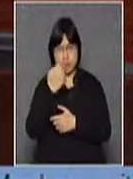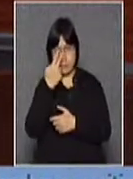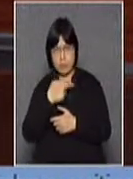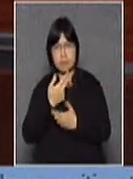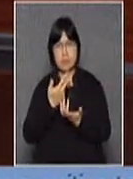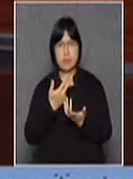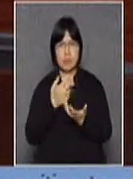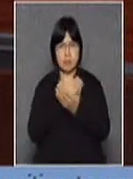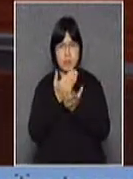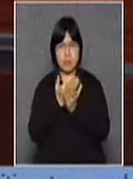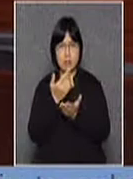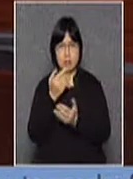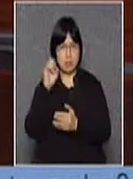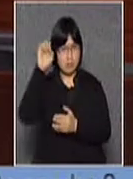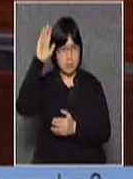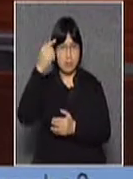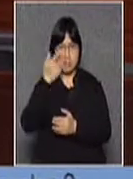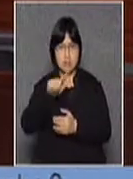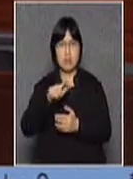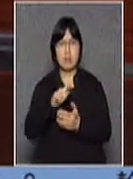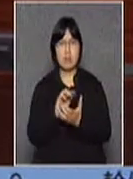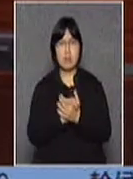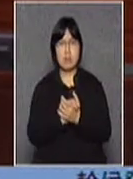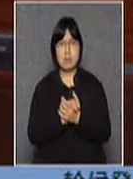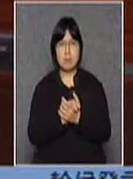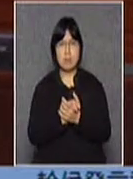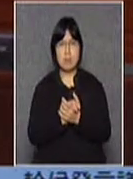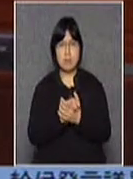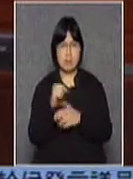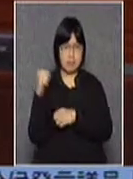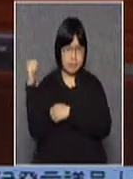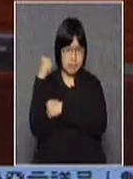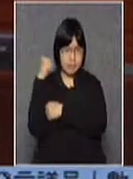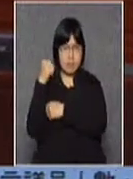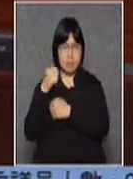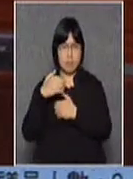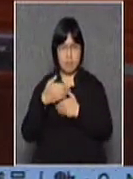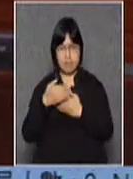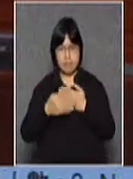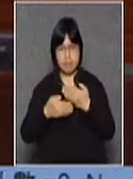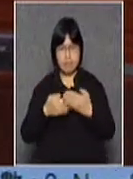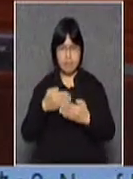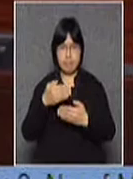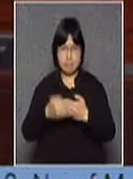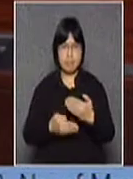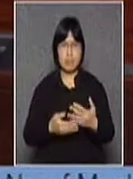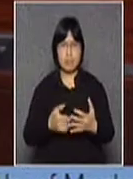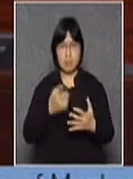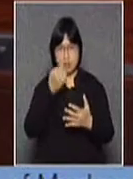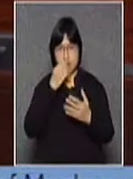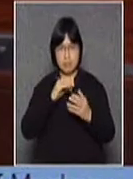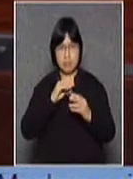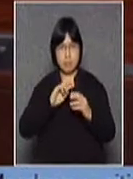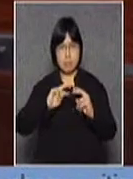的創意和各種的努力呢，是逐步逐步將香港建立成為一個國際